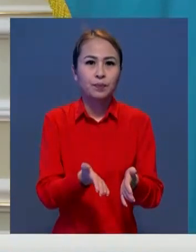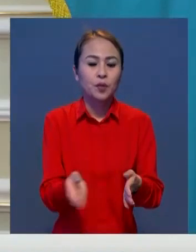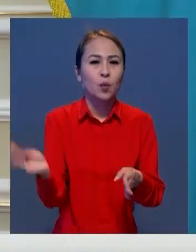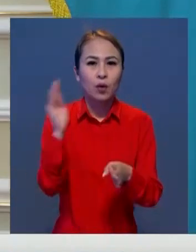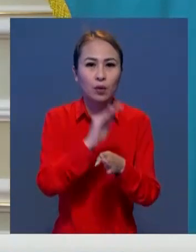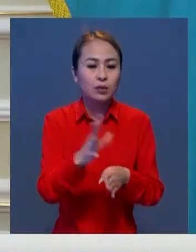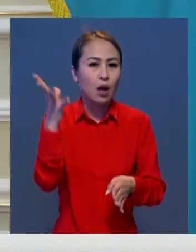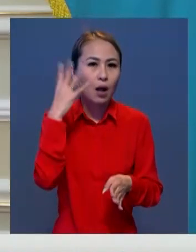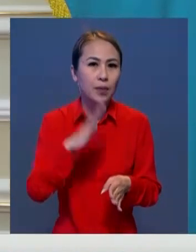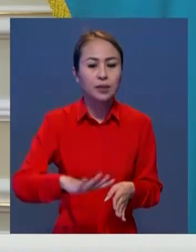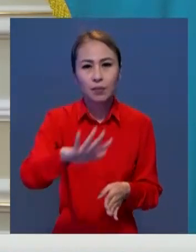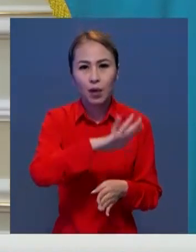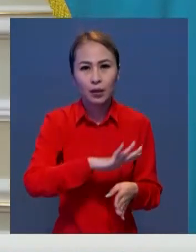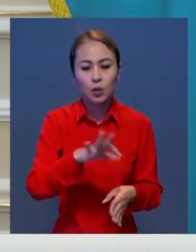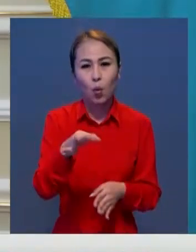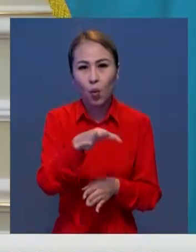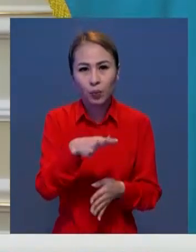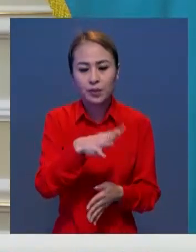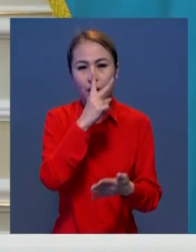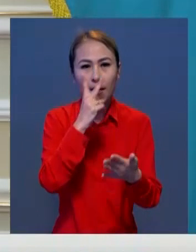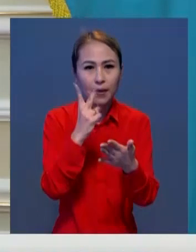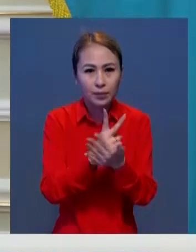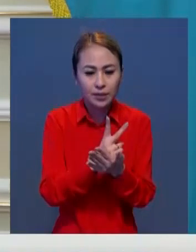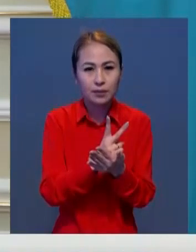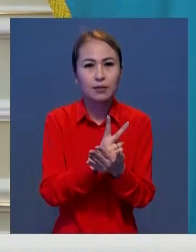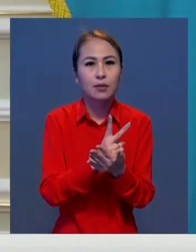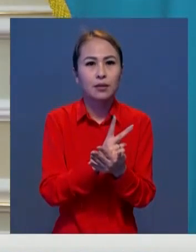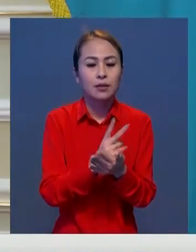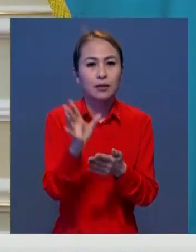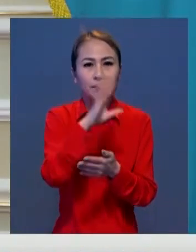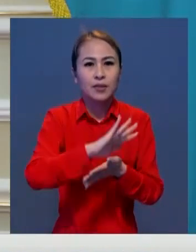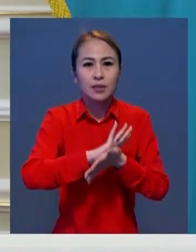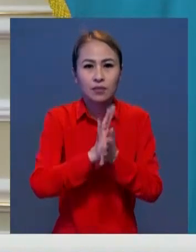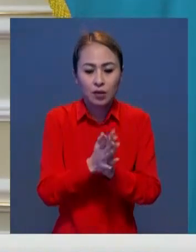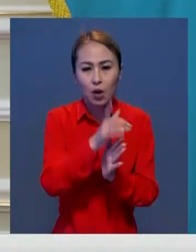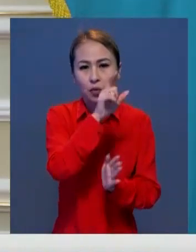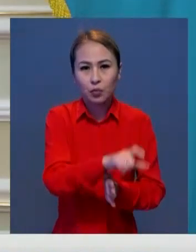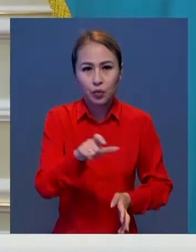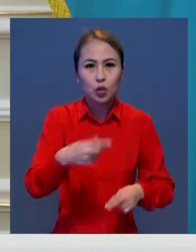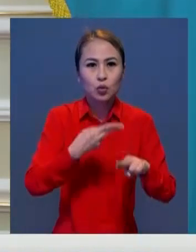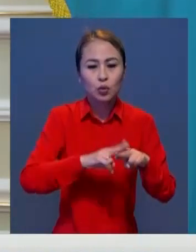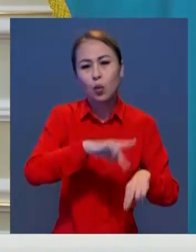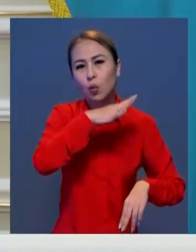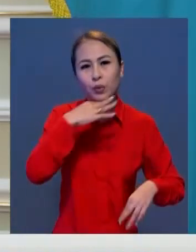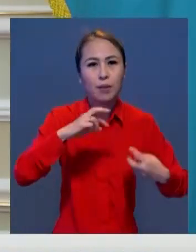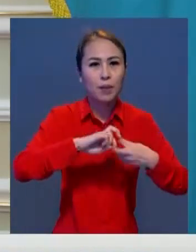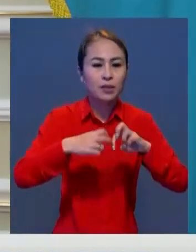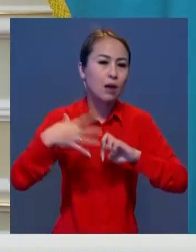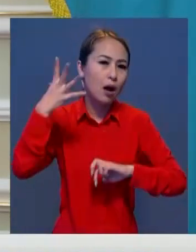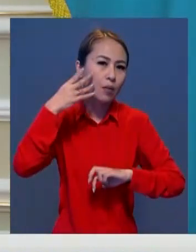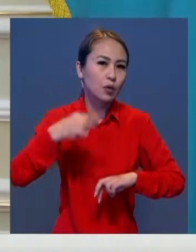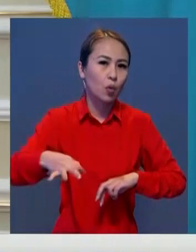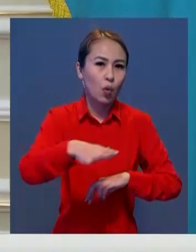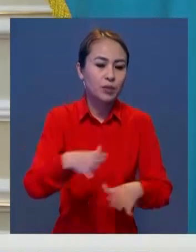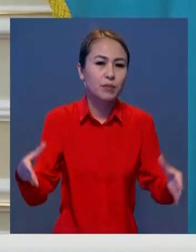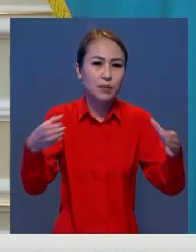қоса Алматы маңына облысқа қарасты елді мекендер тығыз шоғырланған. Көптеген мәселені Алматы облысымен бірлесіп